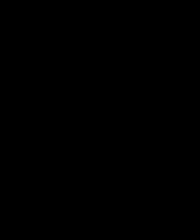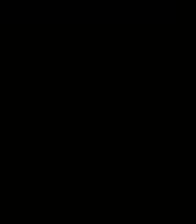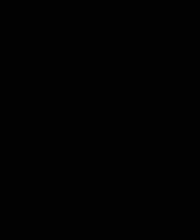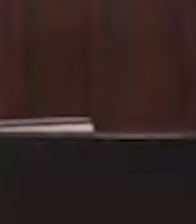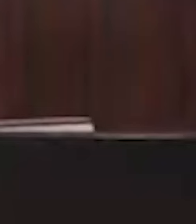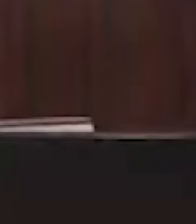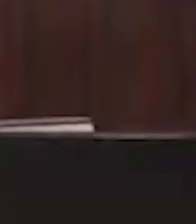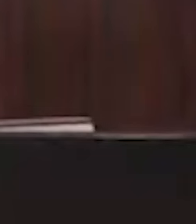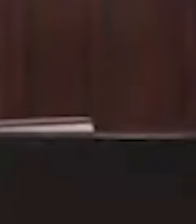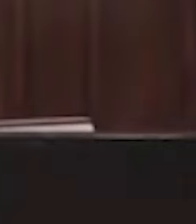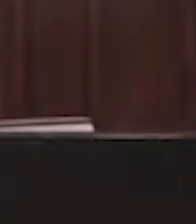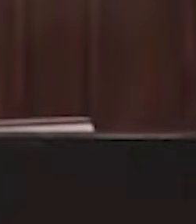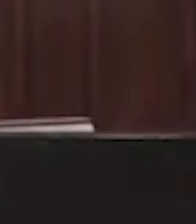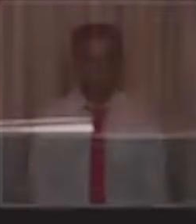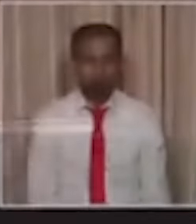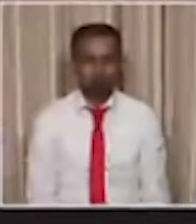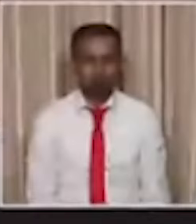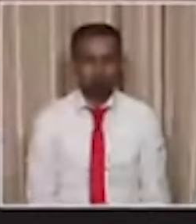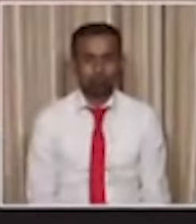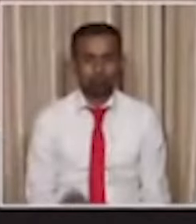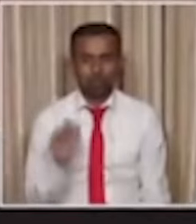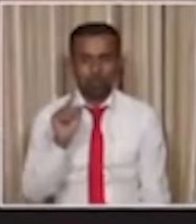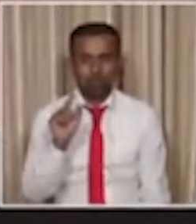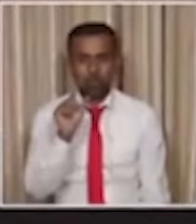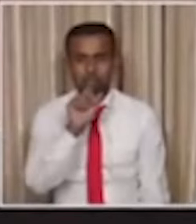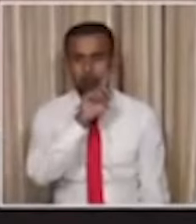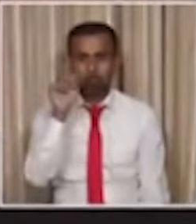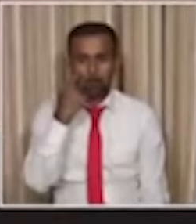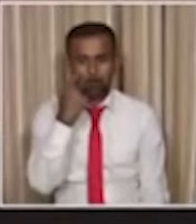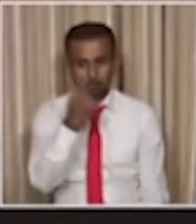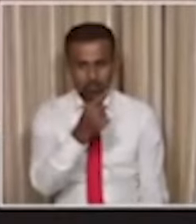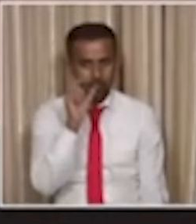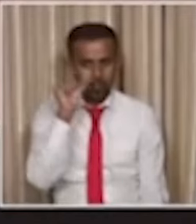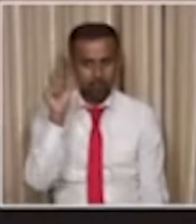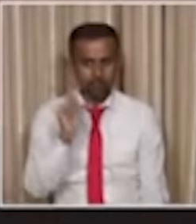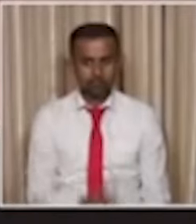ගරු මන්ත්‍රීතුමාලගේ නම තිරේ දිස්සෙනවදයි විමසීම බලන්න.